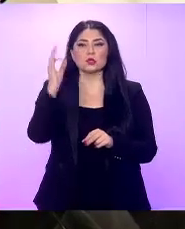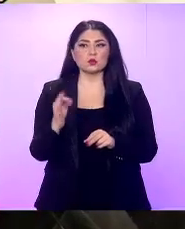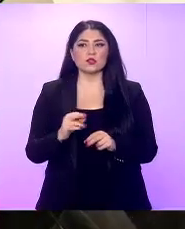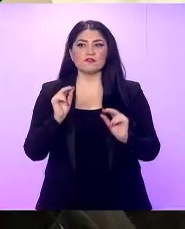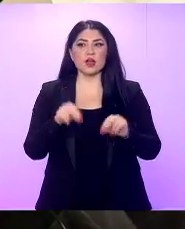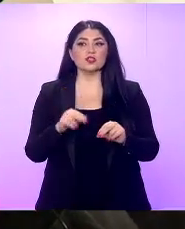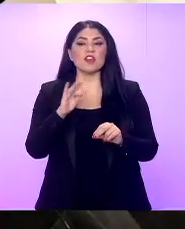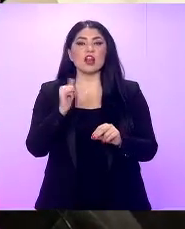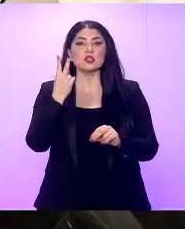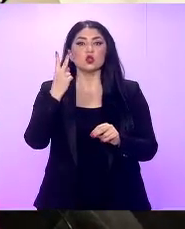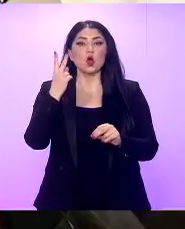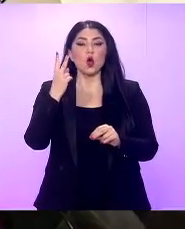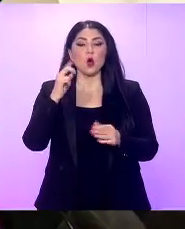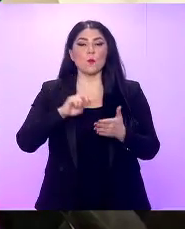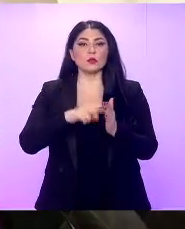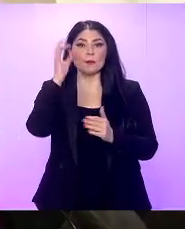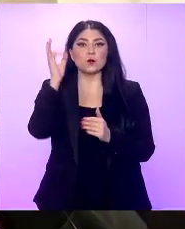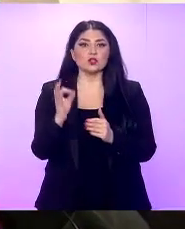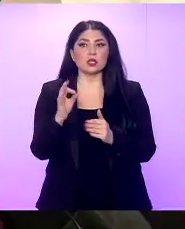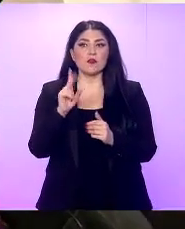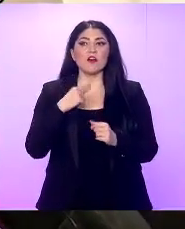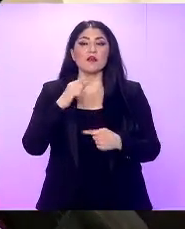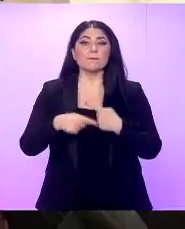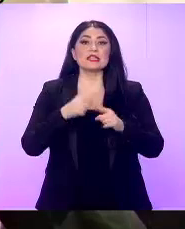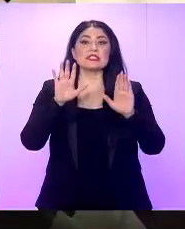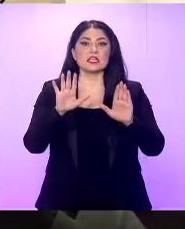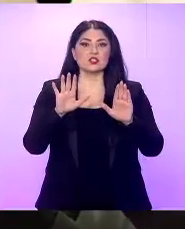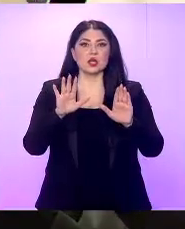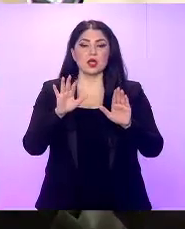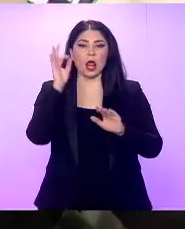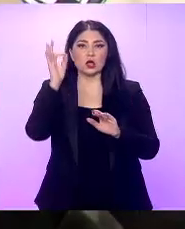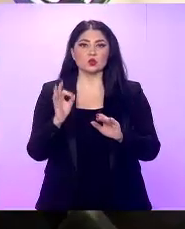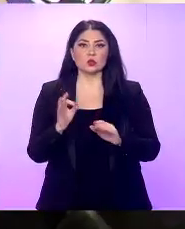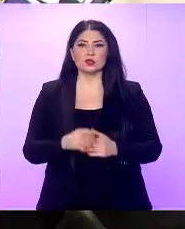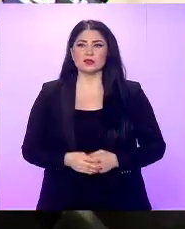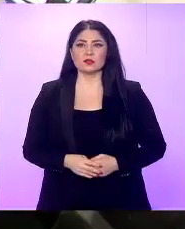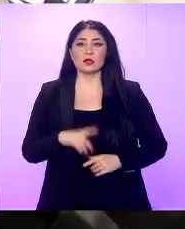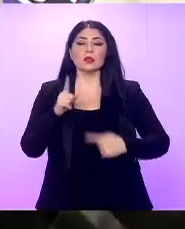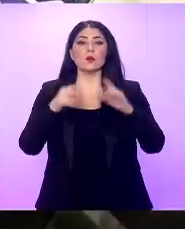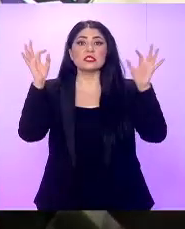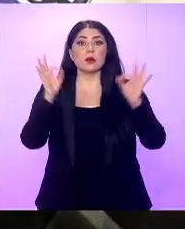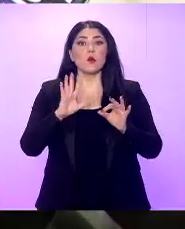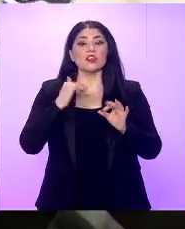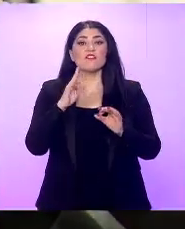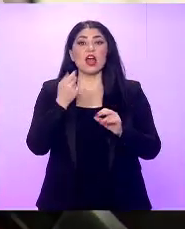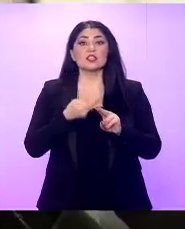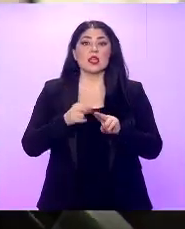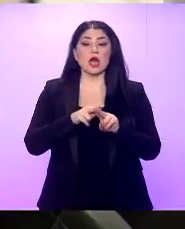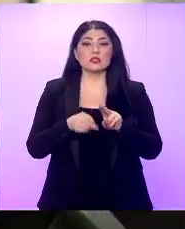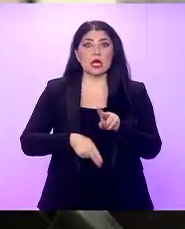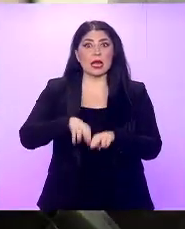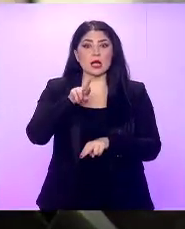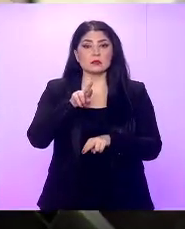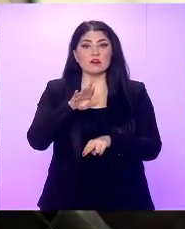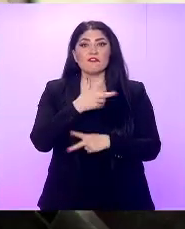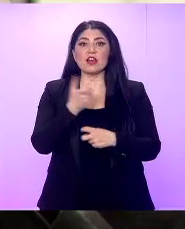reduce inflația cu 2 puncte procentuale și atunci nu vom fi peste 10%. Și nu există riscul ca după această scădere inflația să crească din nou, fără